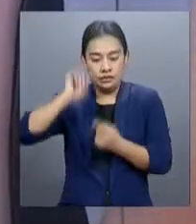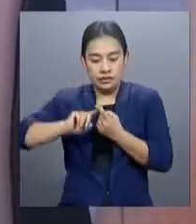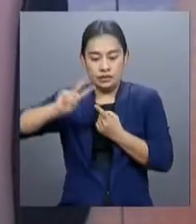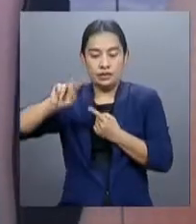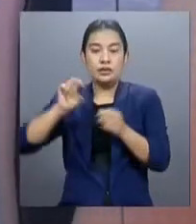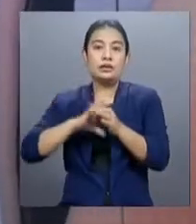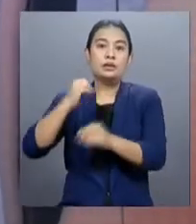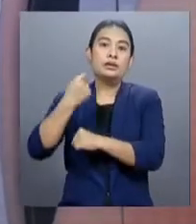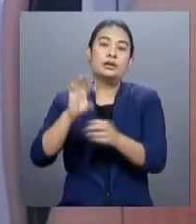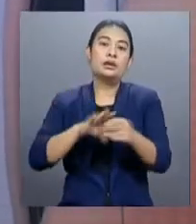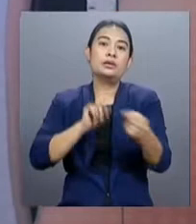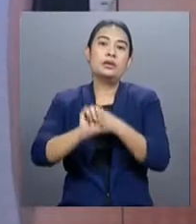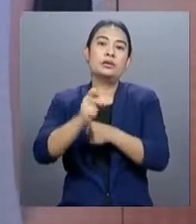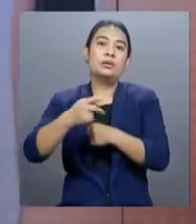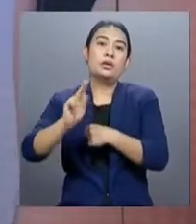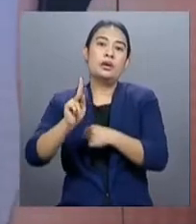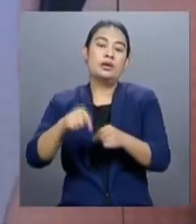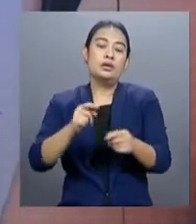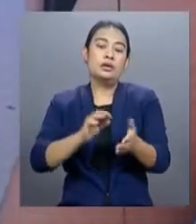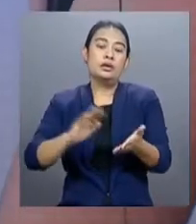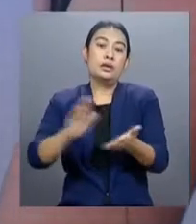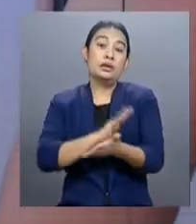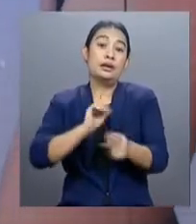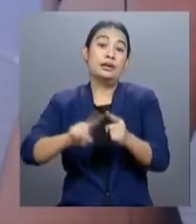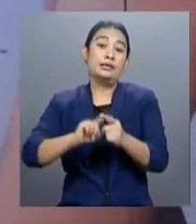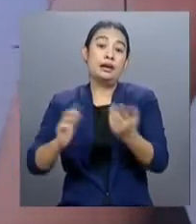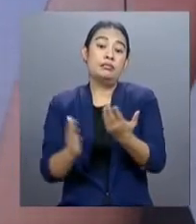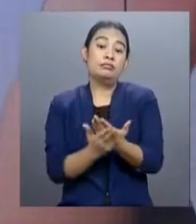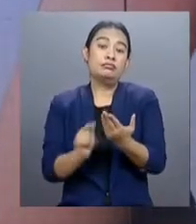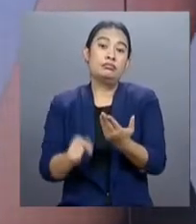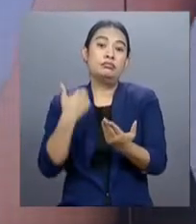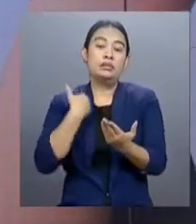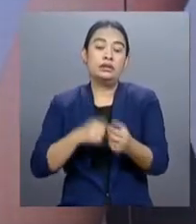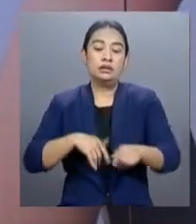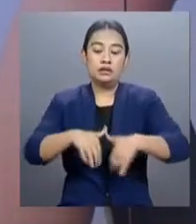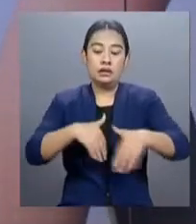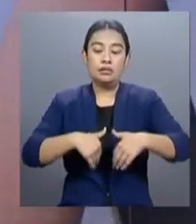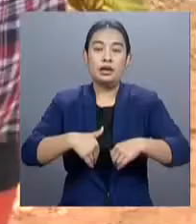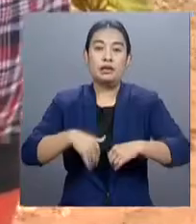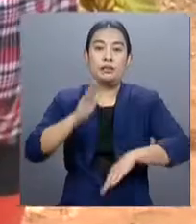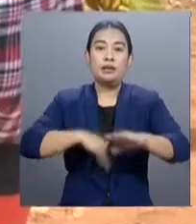ว่าถูกสปกออกเอกสารสิทธิ์ทับและก็ถูกชาวบ้านบุกรุกเข้าทำประโยชน์กว่า20ไร่ครับ